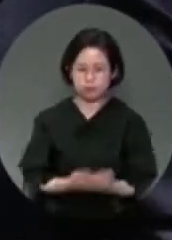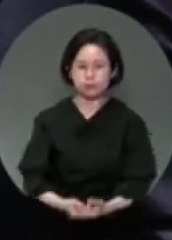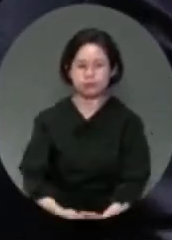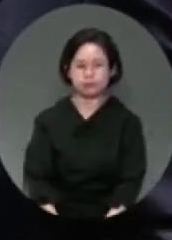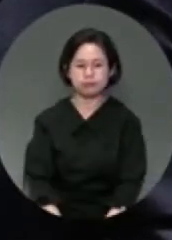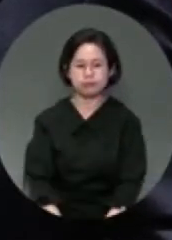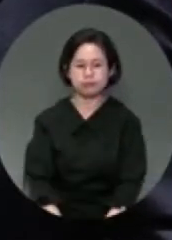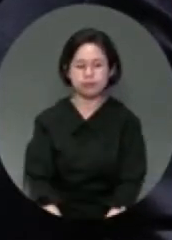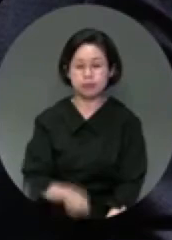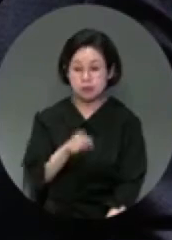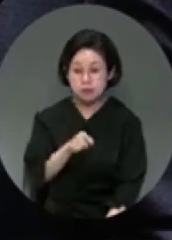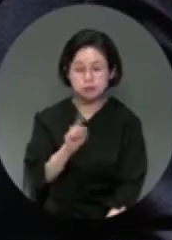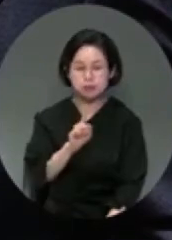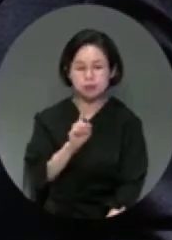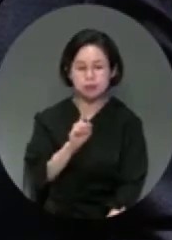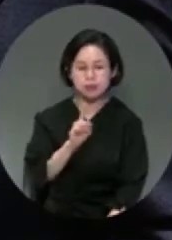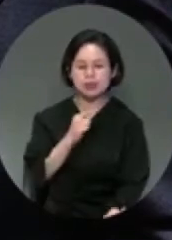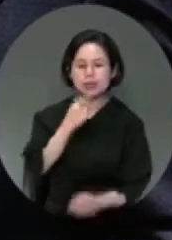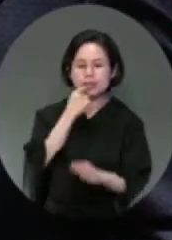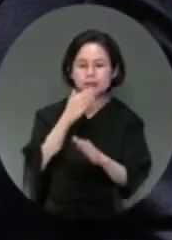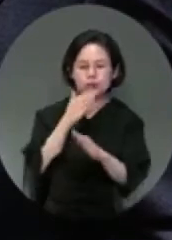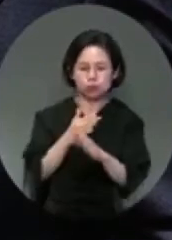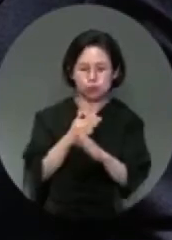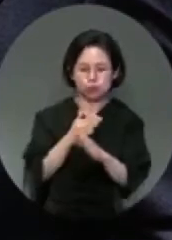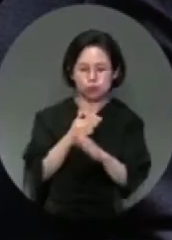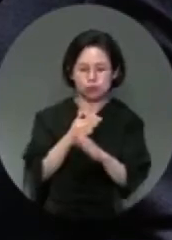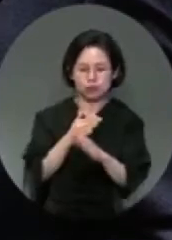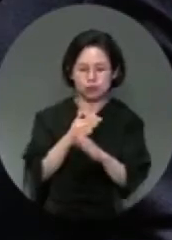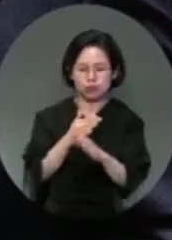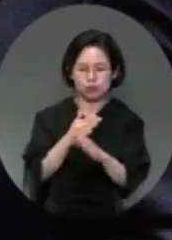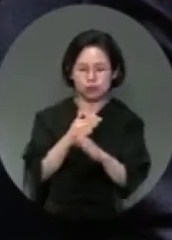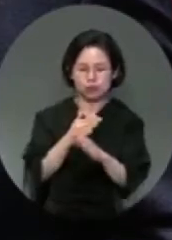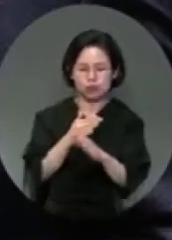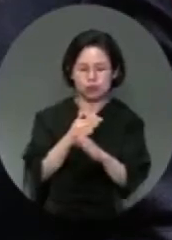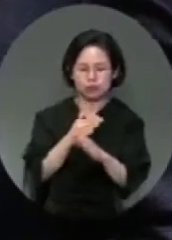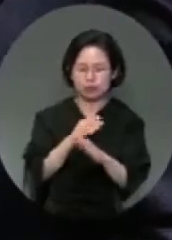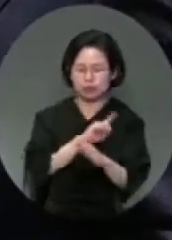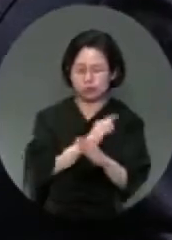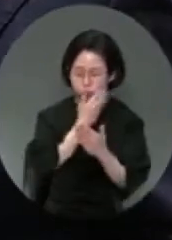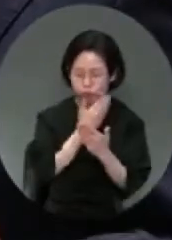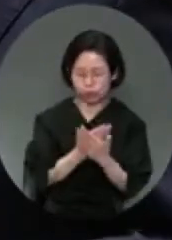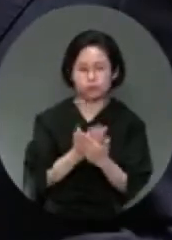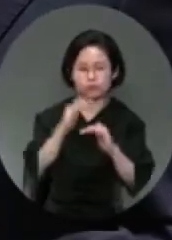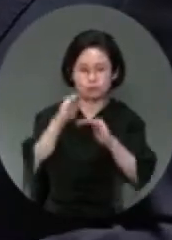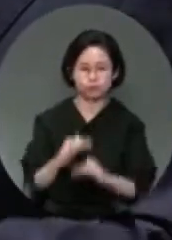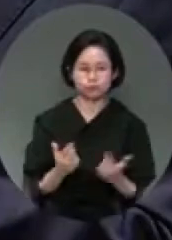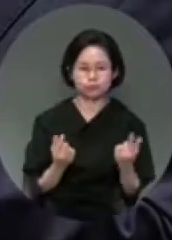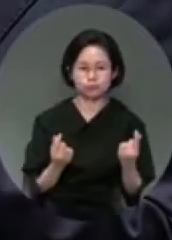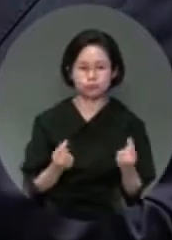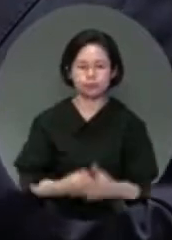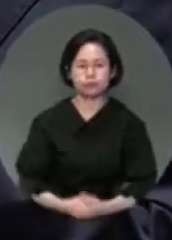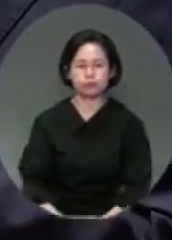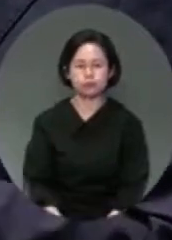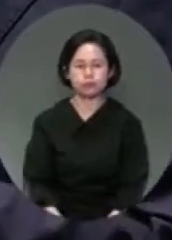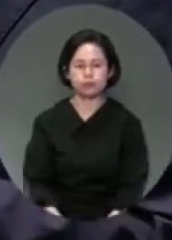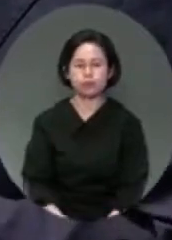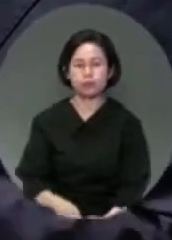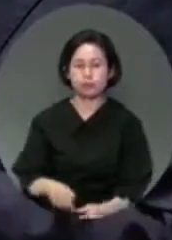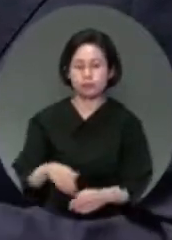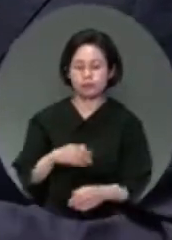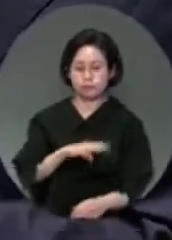우리 대의민주주의의 정당성을 확보하는 근거가 된다, 이렇게 생각합니다. 저는 어쨌든 선거